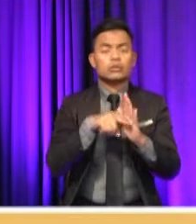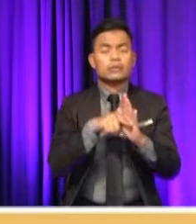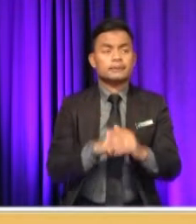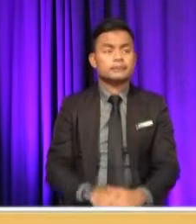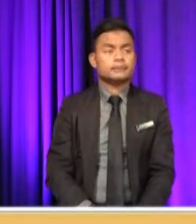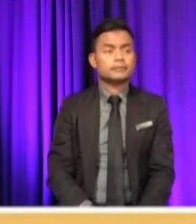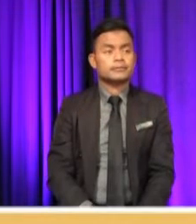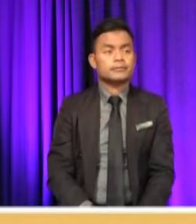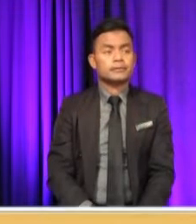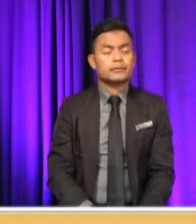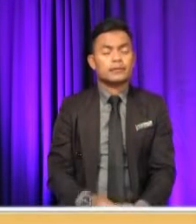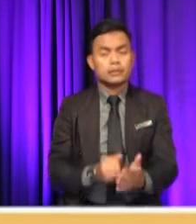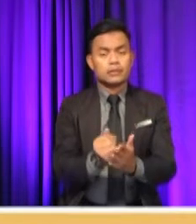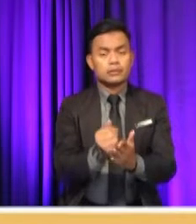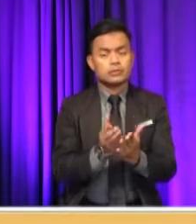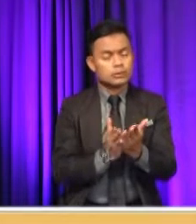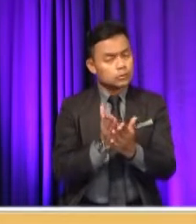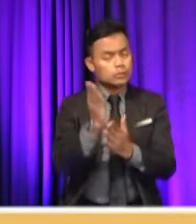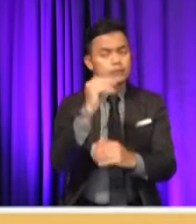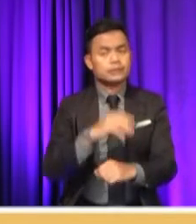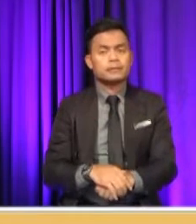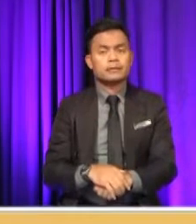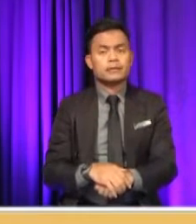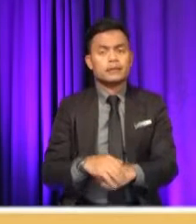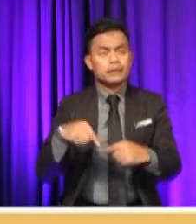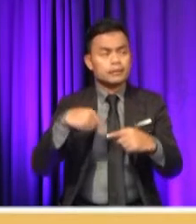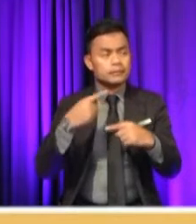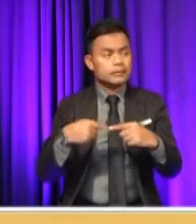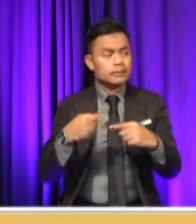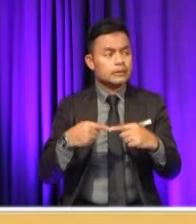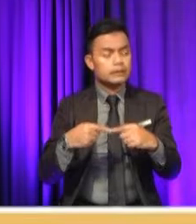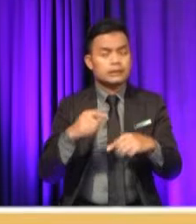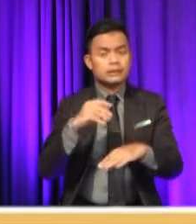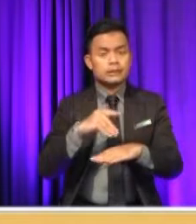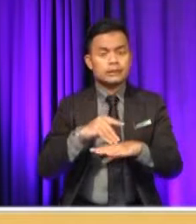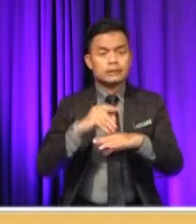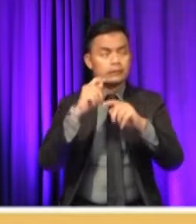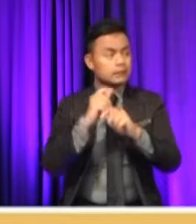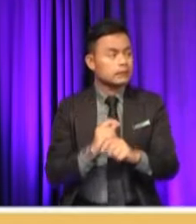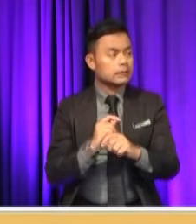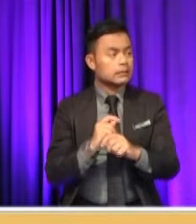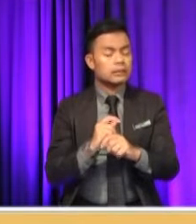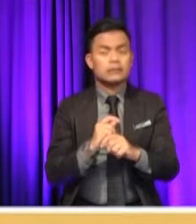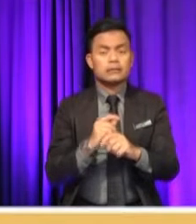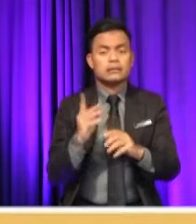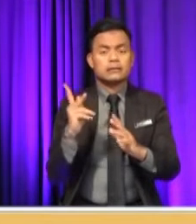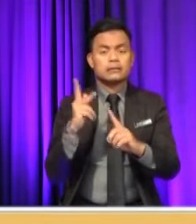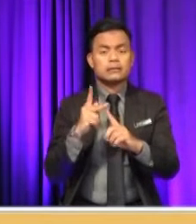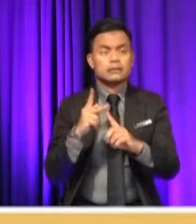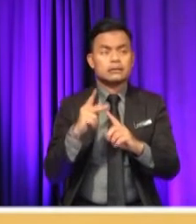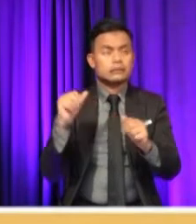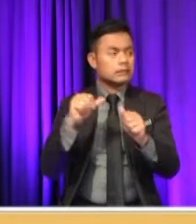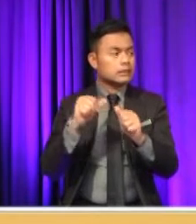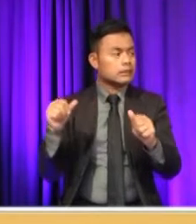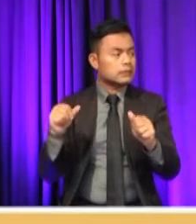tu, arus akan mengalir. Okey, bila punat Swiss ditekan atau ditolak ke arah berlawanan, arus